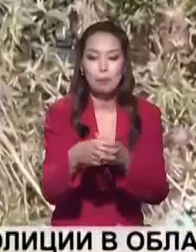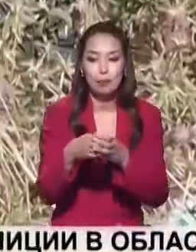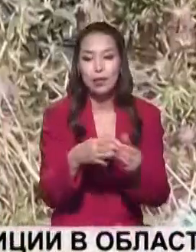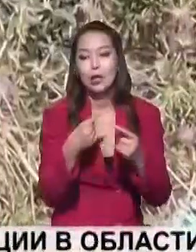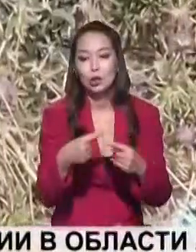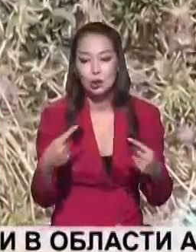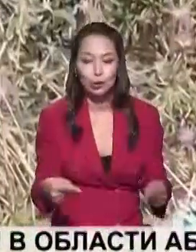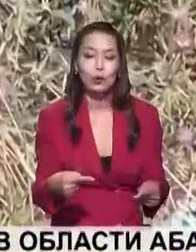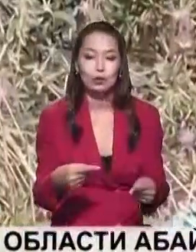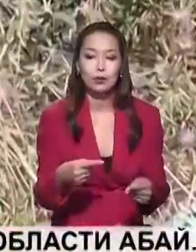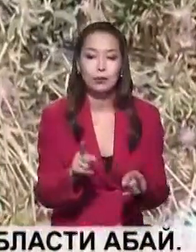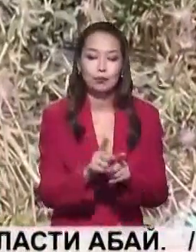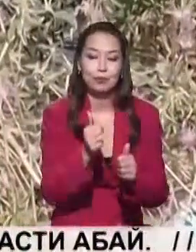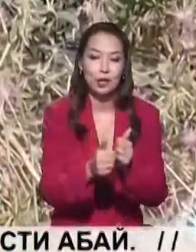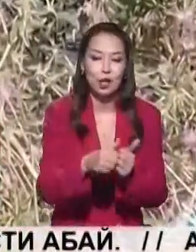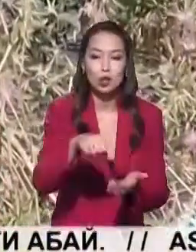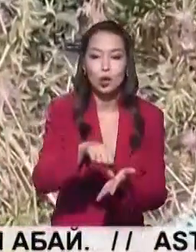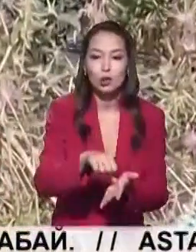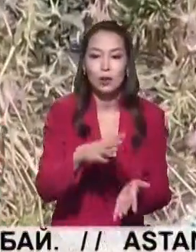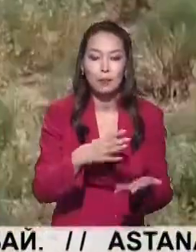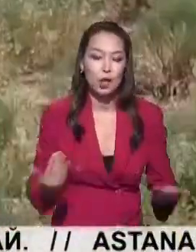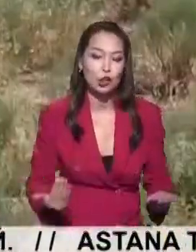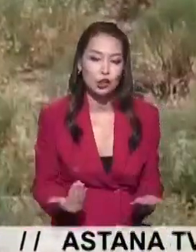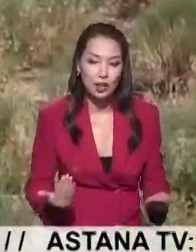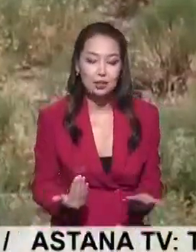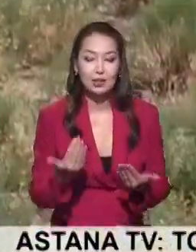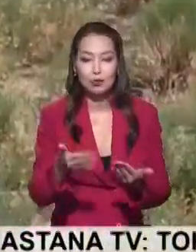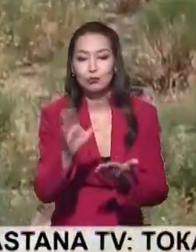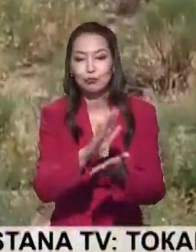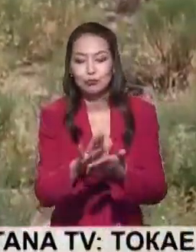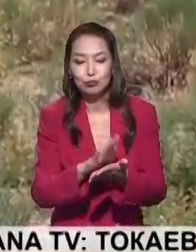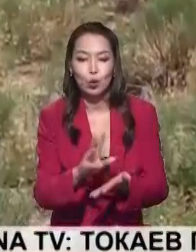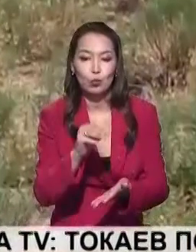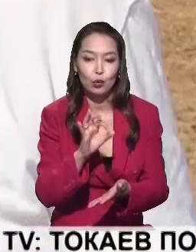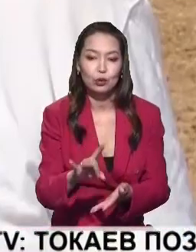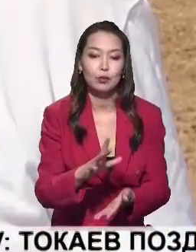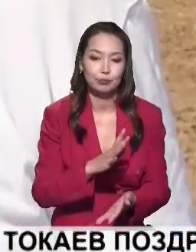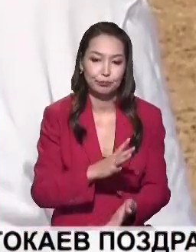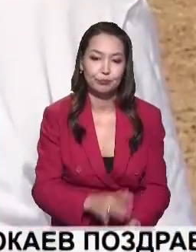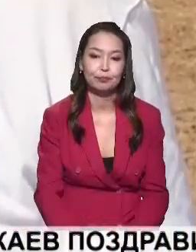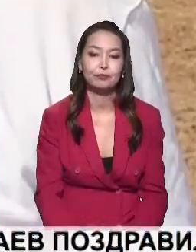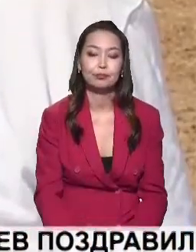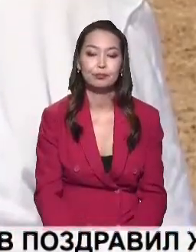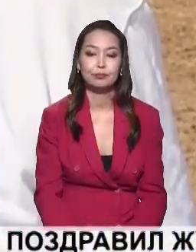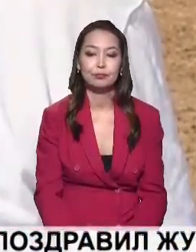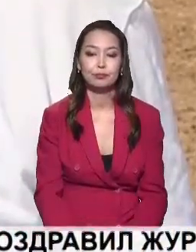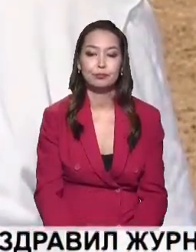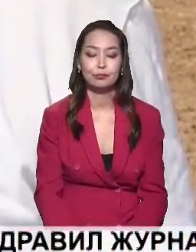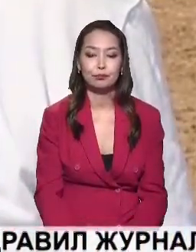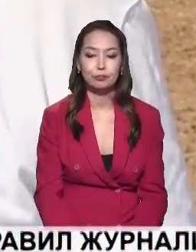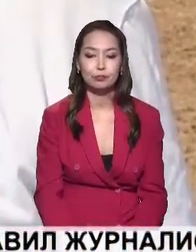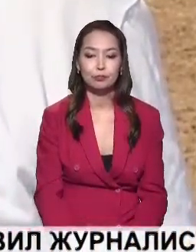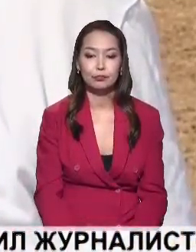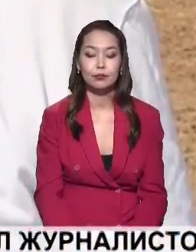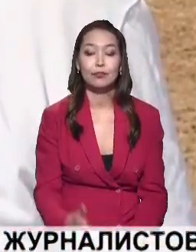другие. Представители партии призвали самих жителей поддерживать чистоту места для купания.